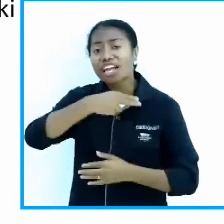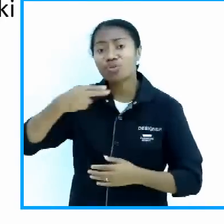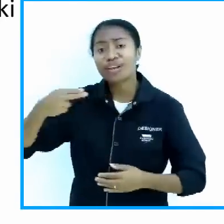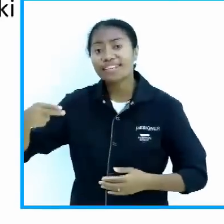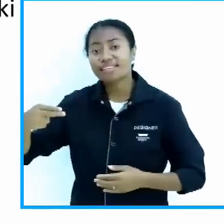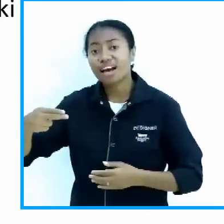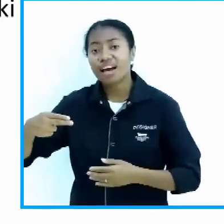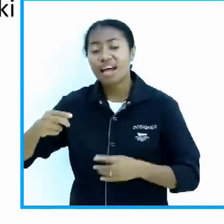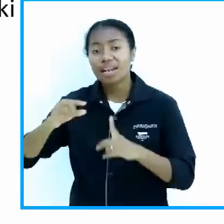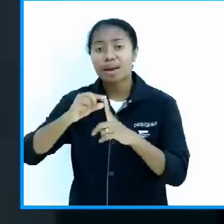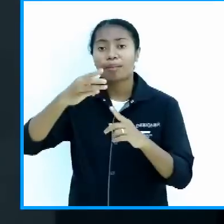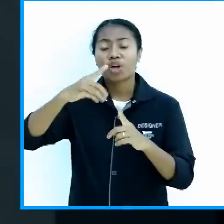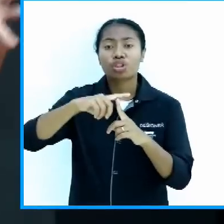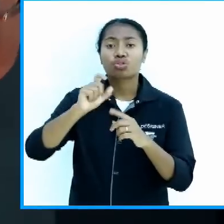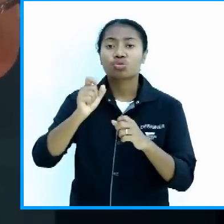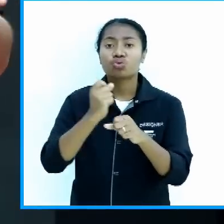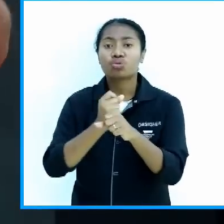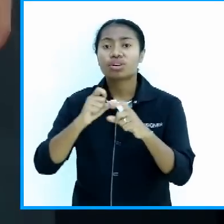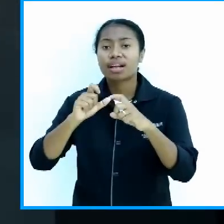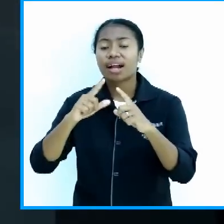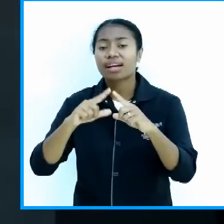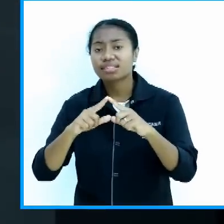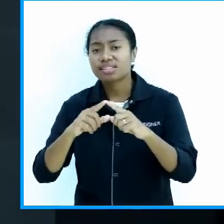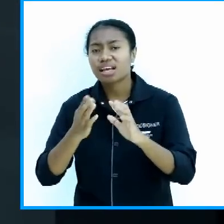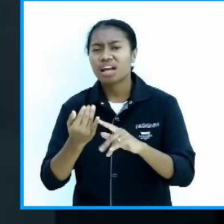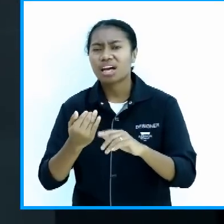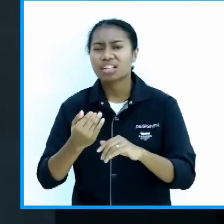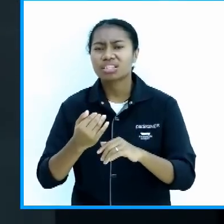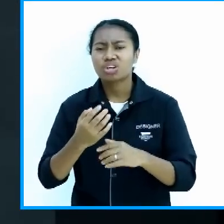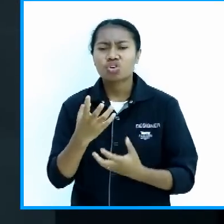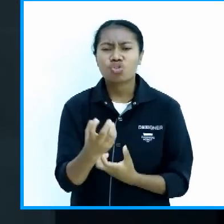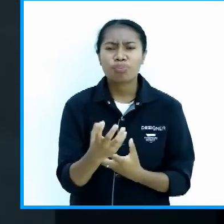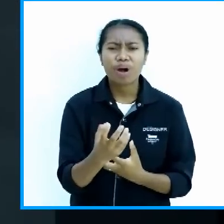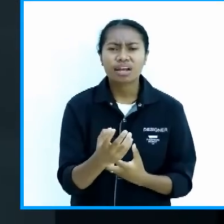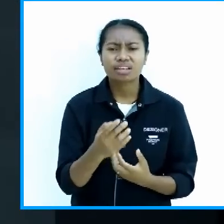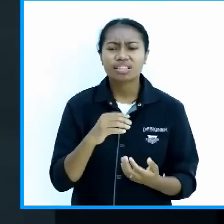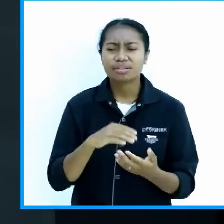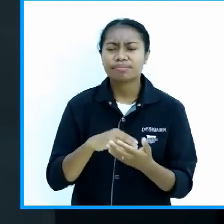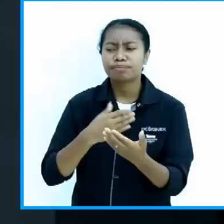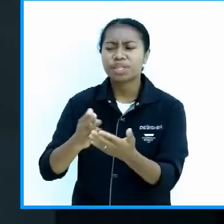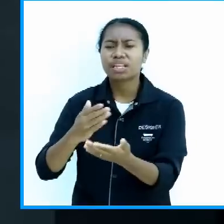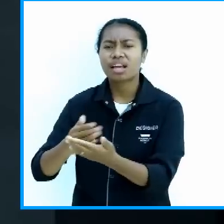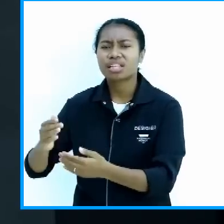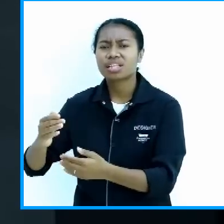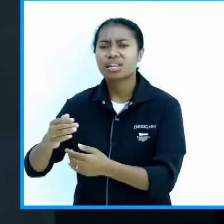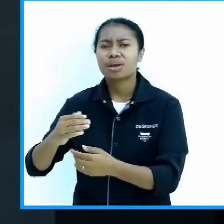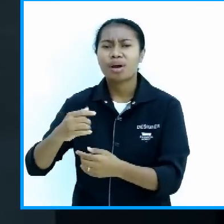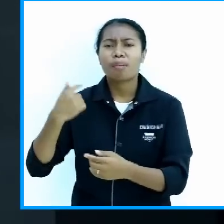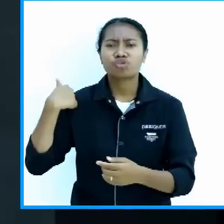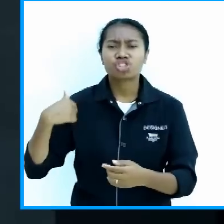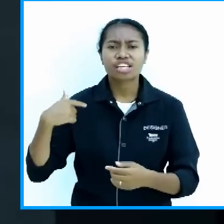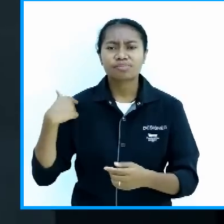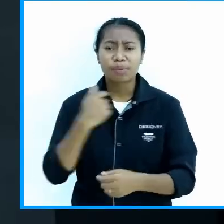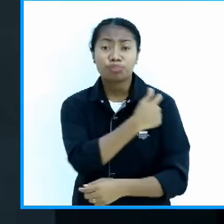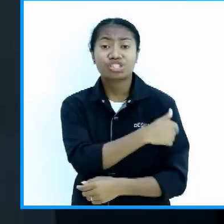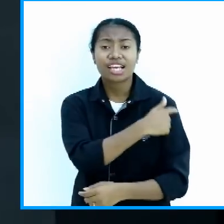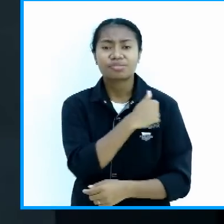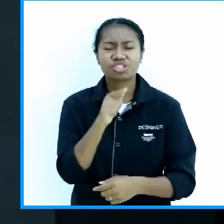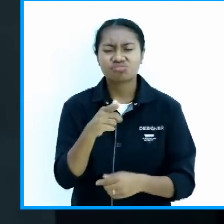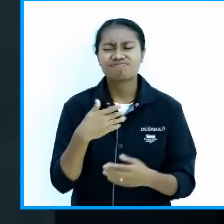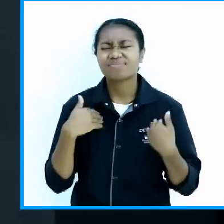petugas sampai ke Kupang, dari Kupang nanti dari Dinkes mesti turun sampai ke puskesmas, itu bisa terkontaminasi segala macam